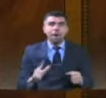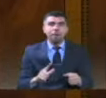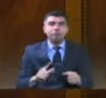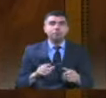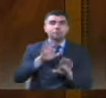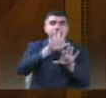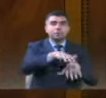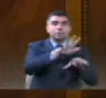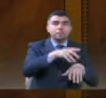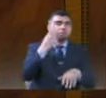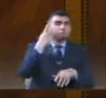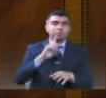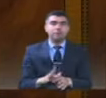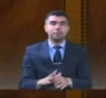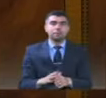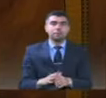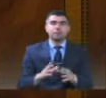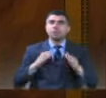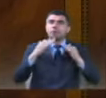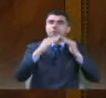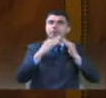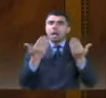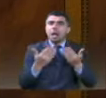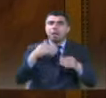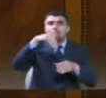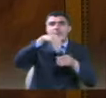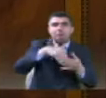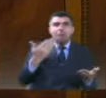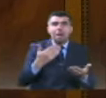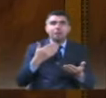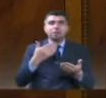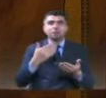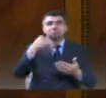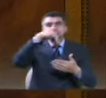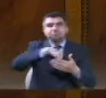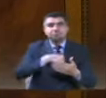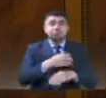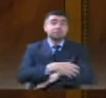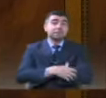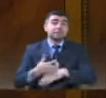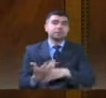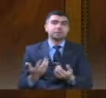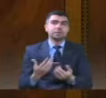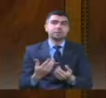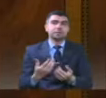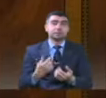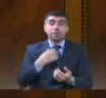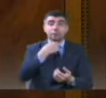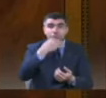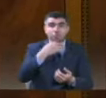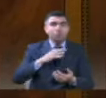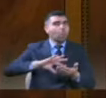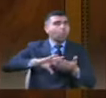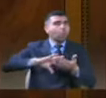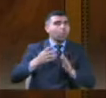المسيرات. جالسه في البيوت ديالها، جالسه في البوادي مقهوره، الله اللي غلب. هذه خصنا